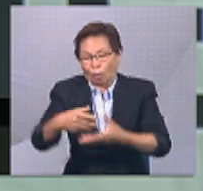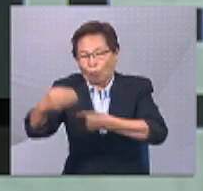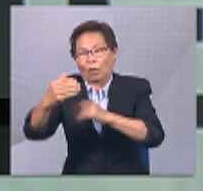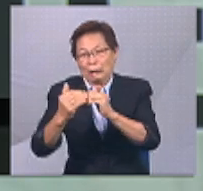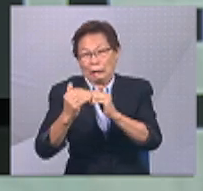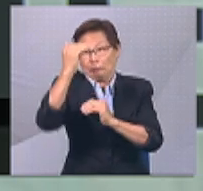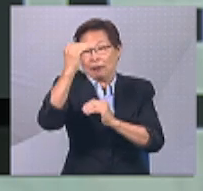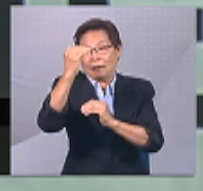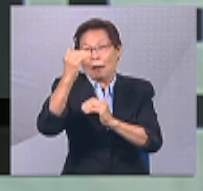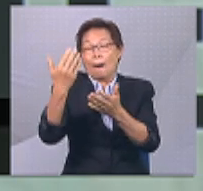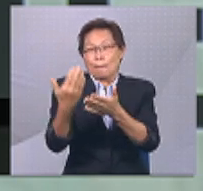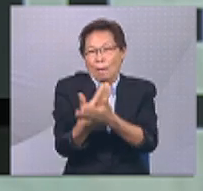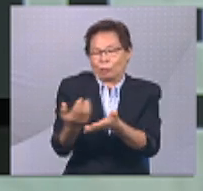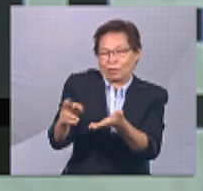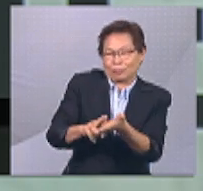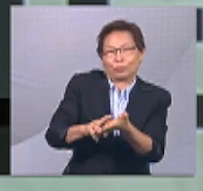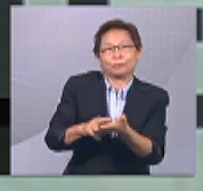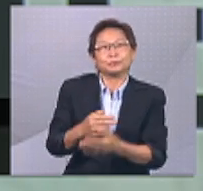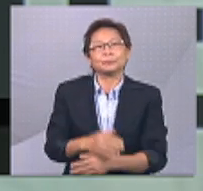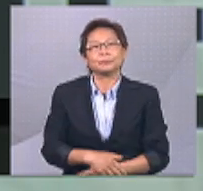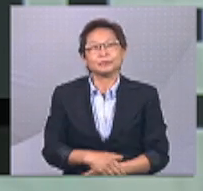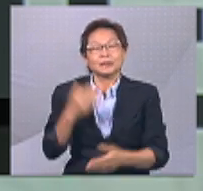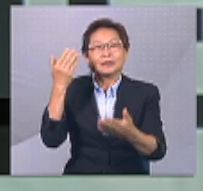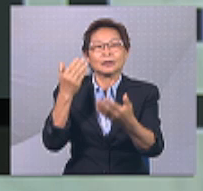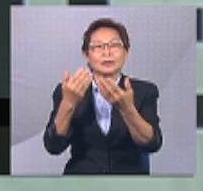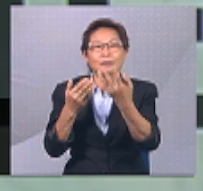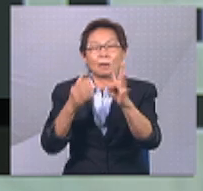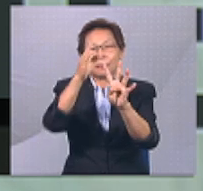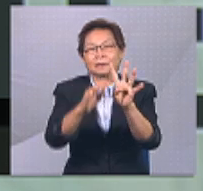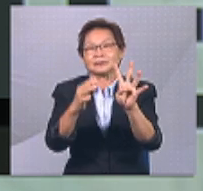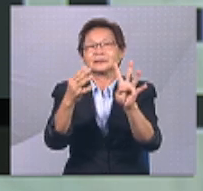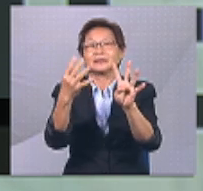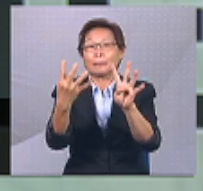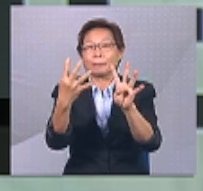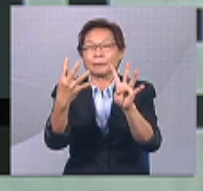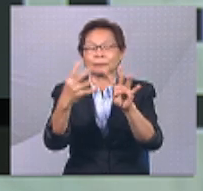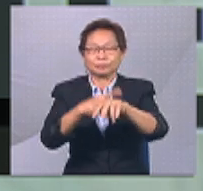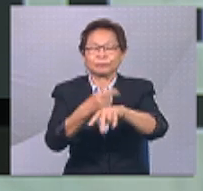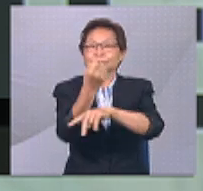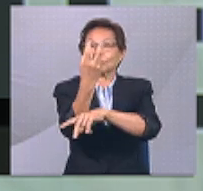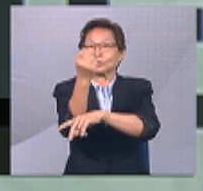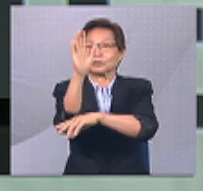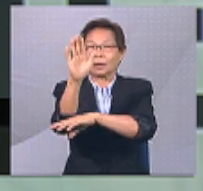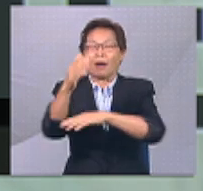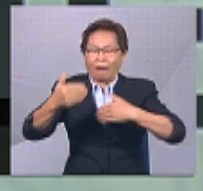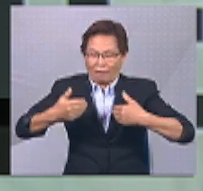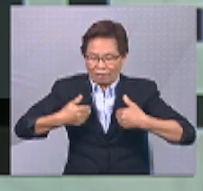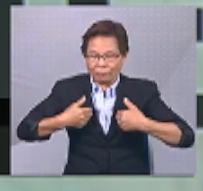bilangan kes baru yang dilaporkan. Sehingga 14 April 2020 jam 12 tengah hari,